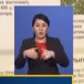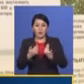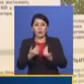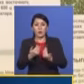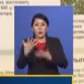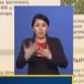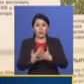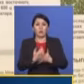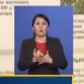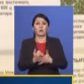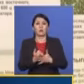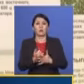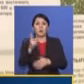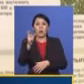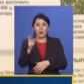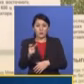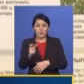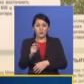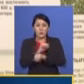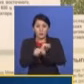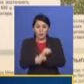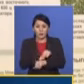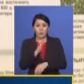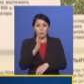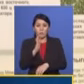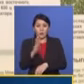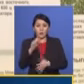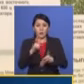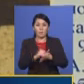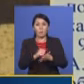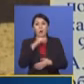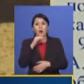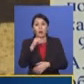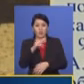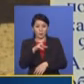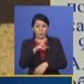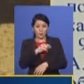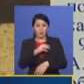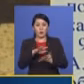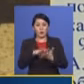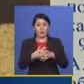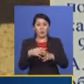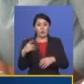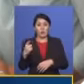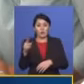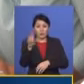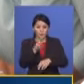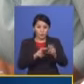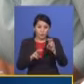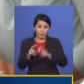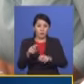селекциялық жетістікке жеткен тұлғаның жаңашылдығы қорғалады. Патент ол ғалымның куәлігі. Жалпы ауыл шаруашылығын ғылыми зерттеу